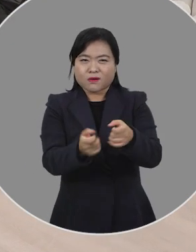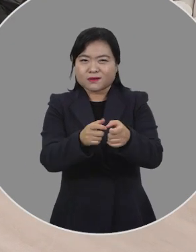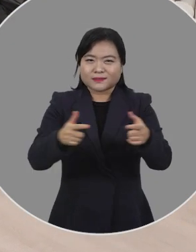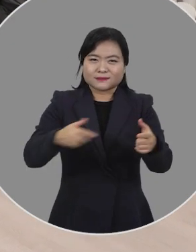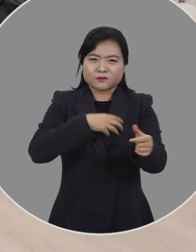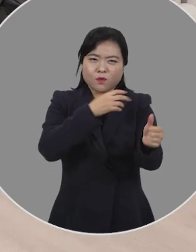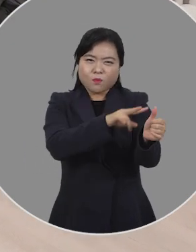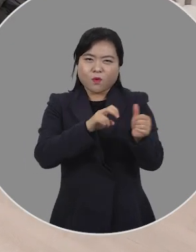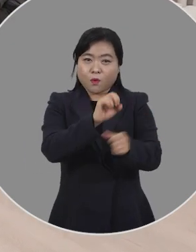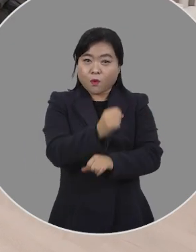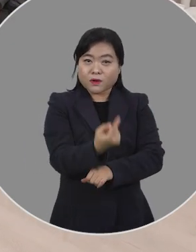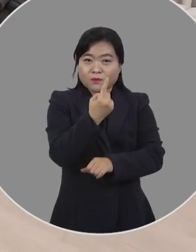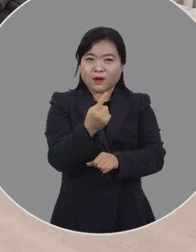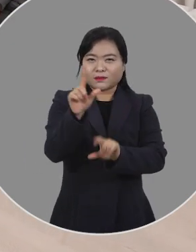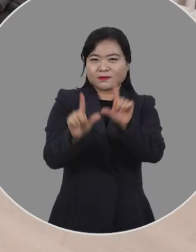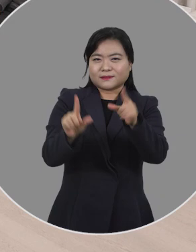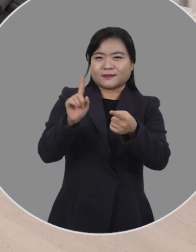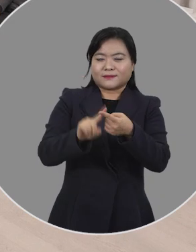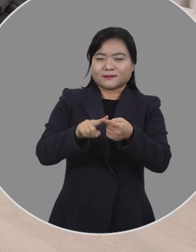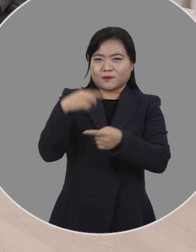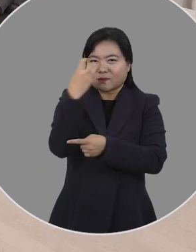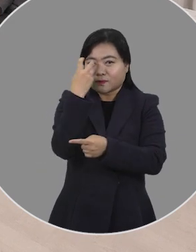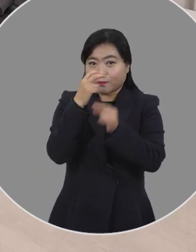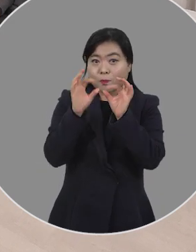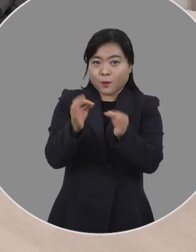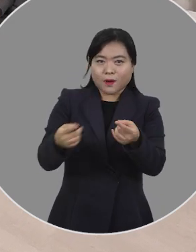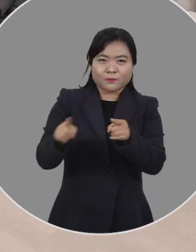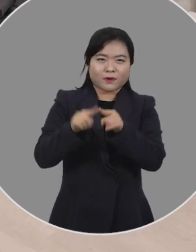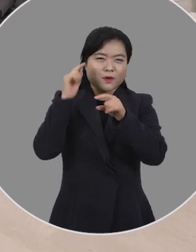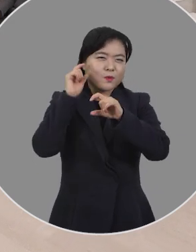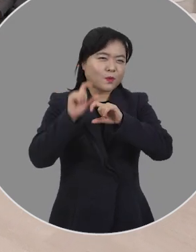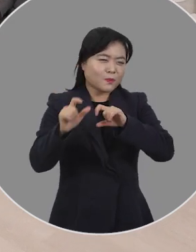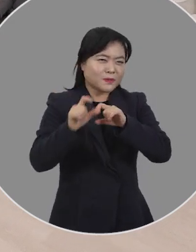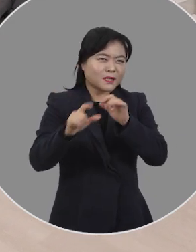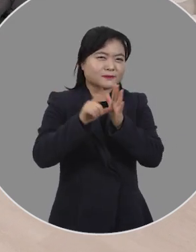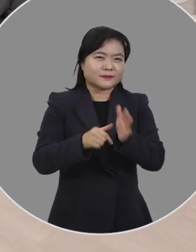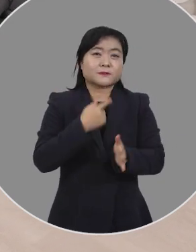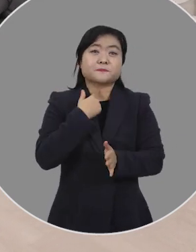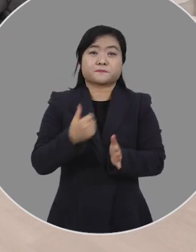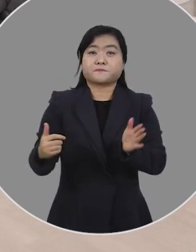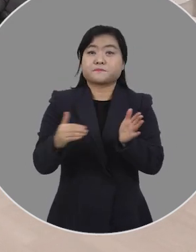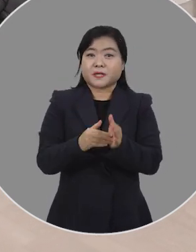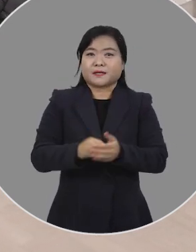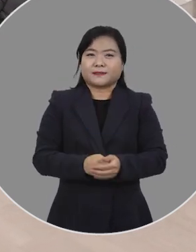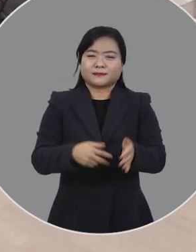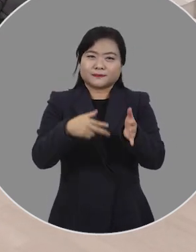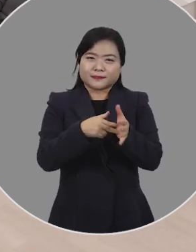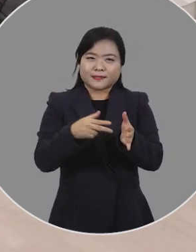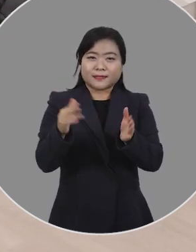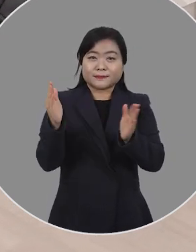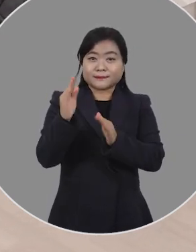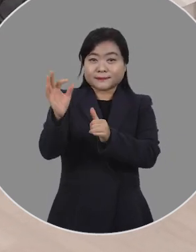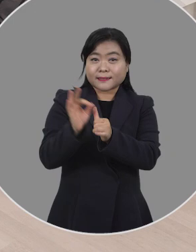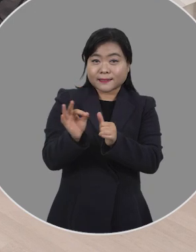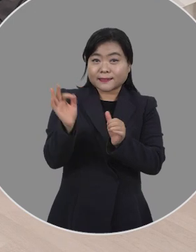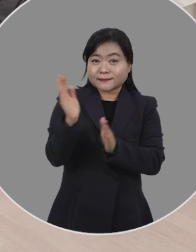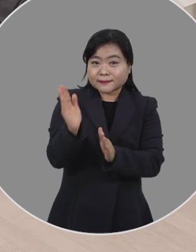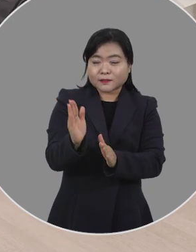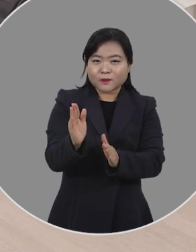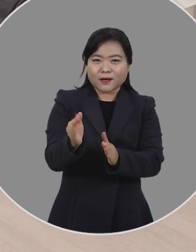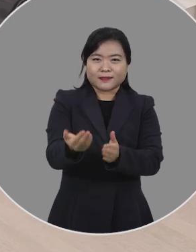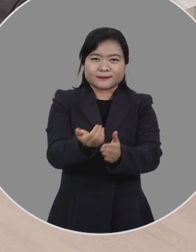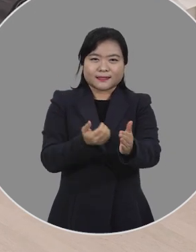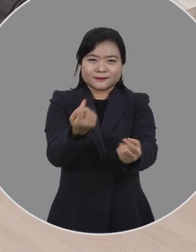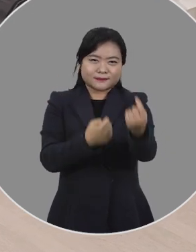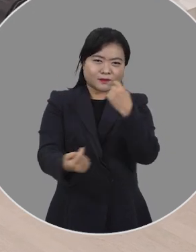혐오의 원인과 현상을 깊이 있게 살펴보고 함께 고민하는 시간을 가졌습니다. 재단 장학생과 사전